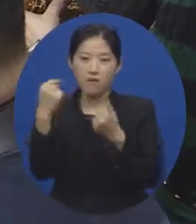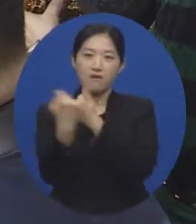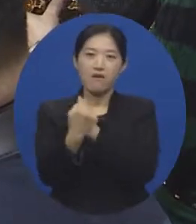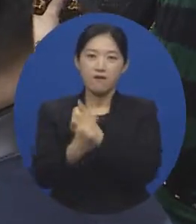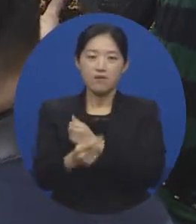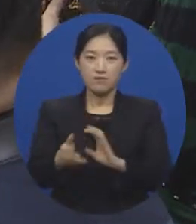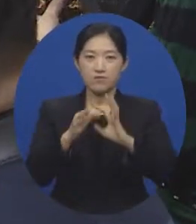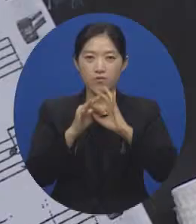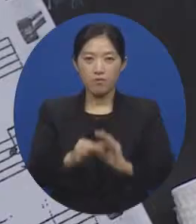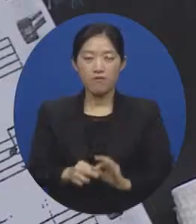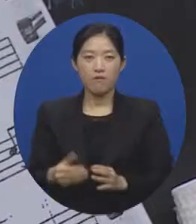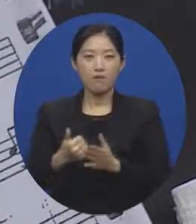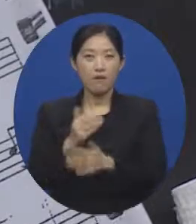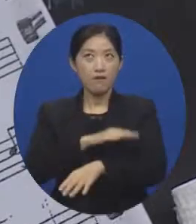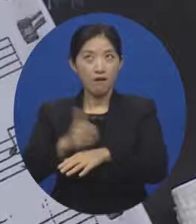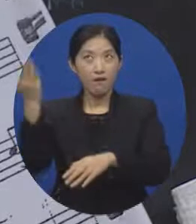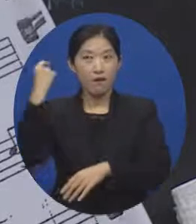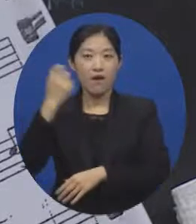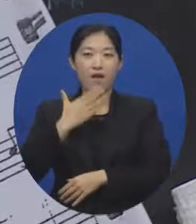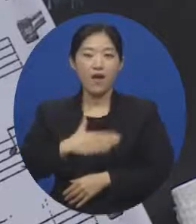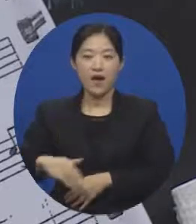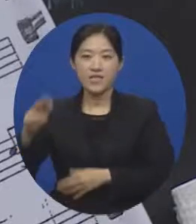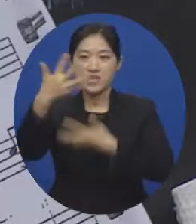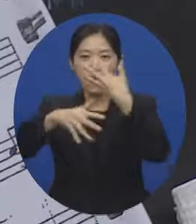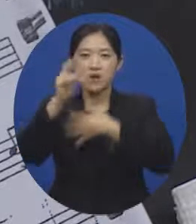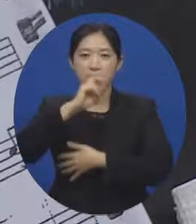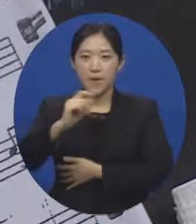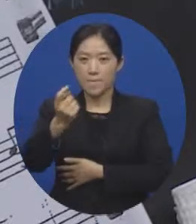강사의 지도로 귀에 익은 영화음악을 배우는데